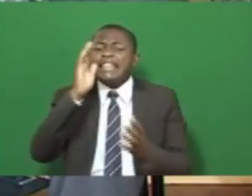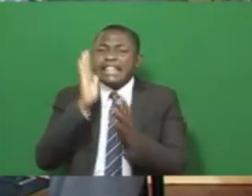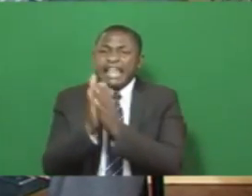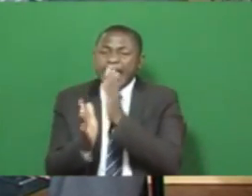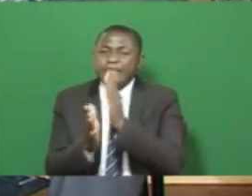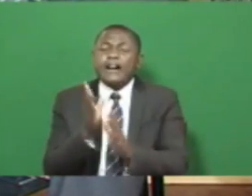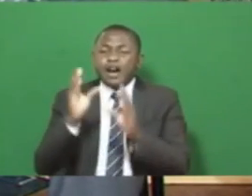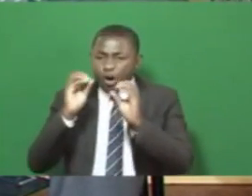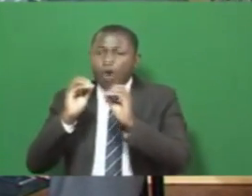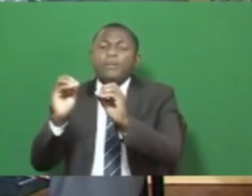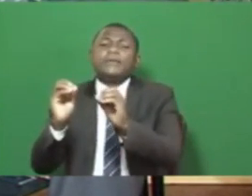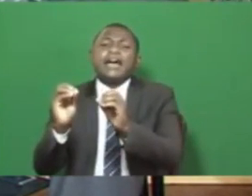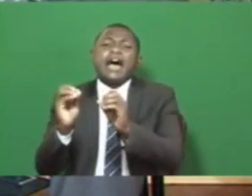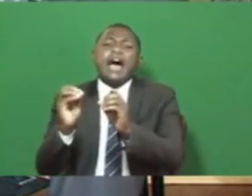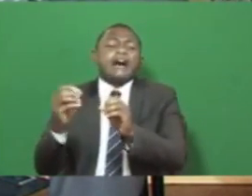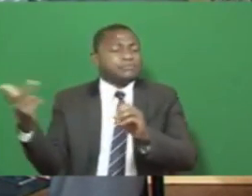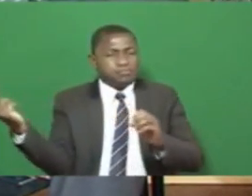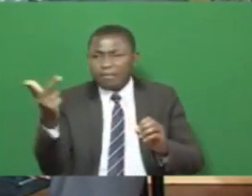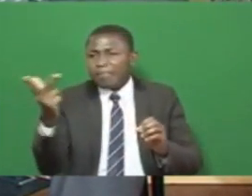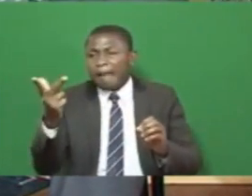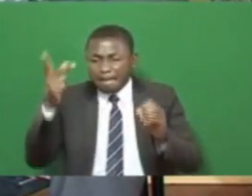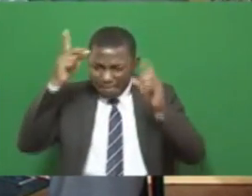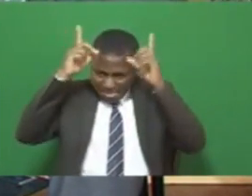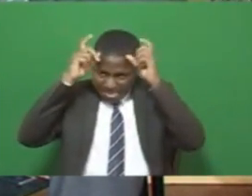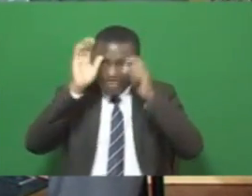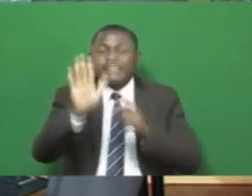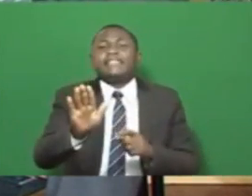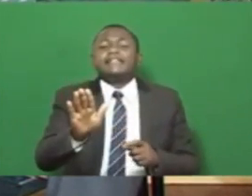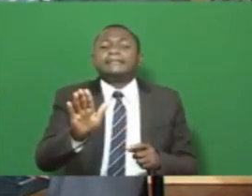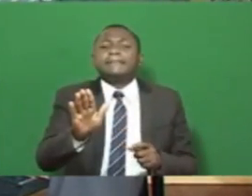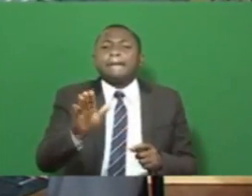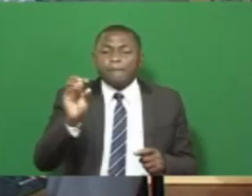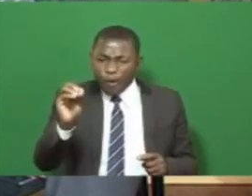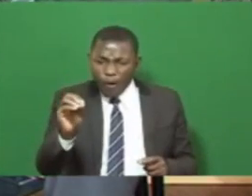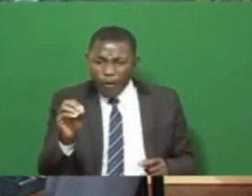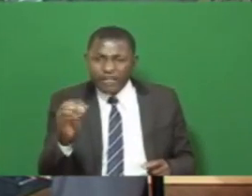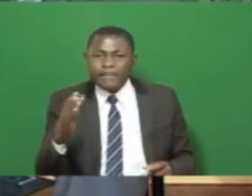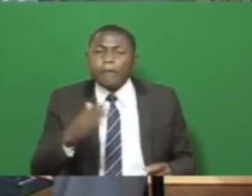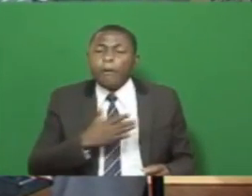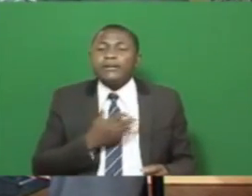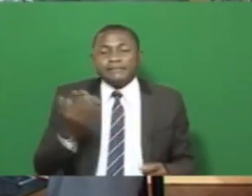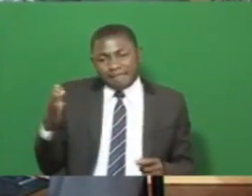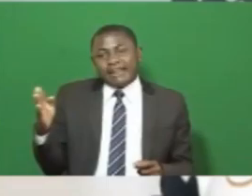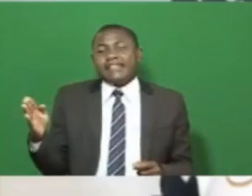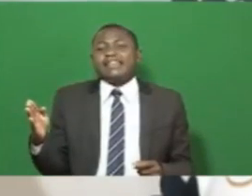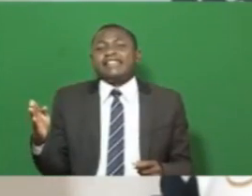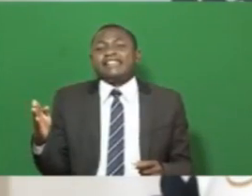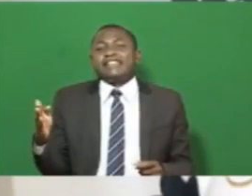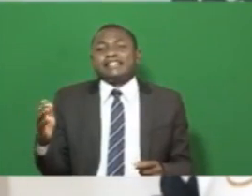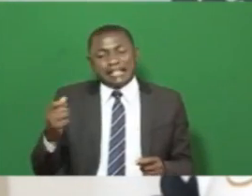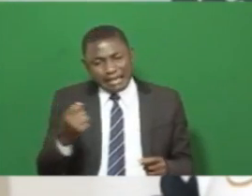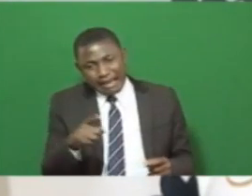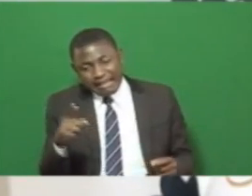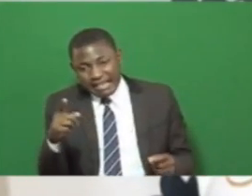nemadhimoni because madhimoni kana achitaura zita raJesu anoita nekudedera. Uri kutokundwa. Saka kuita muKristu ari